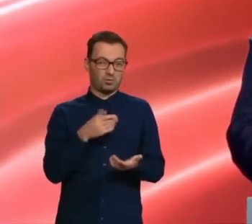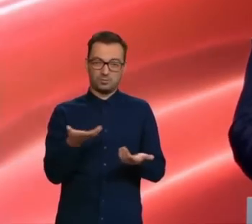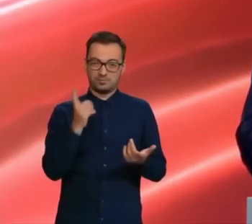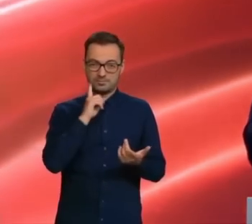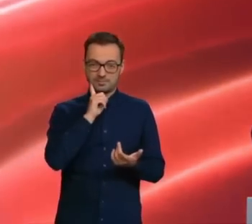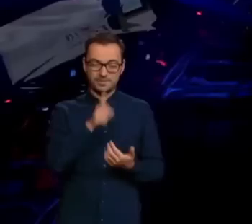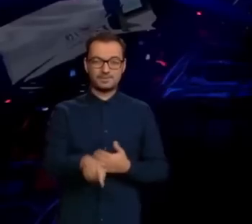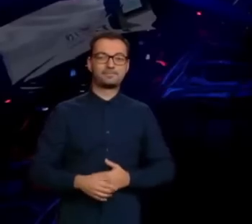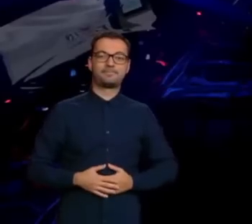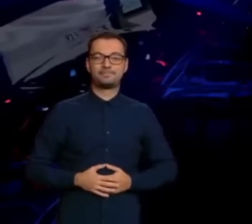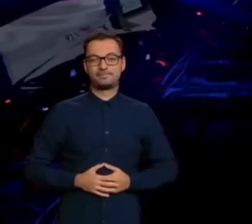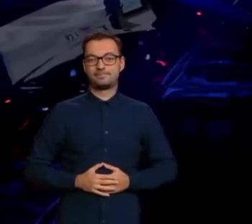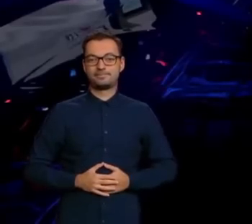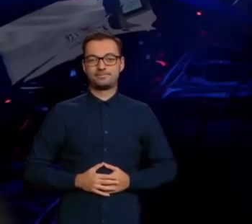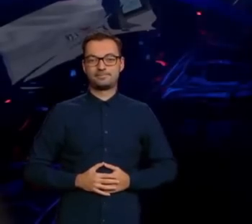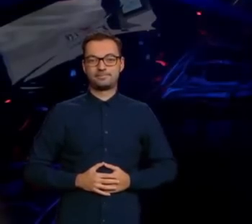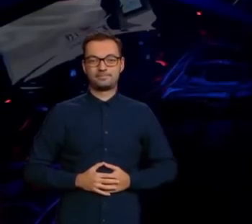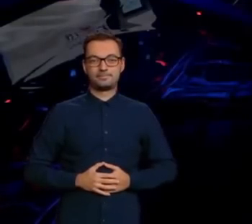osiągać.